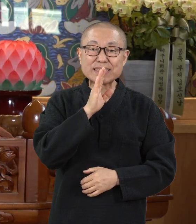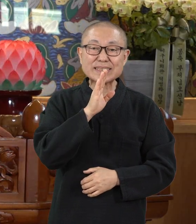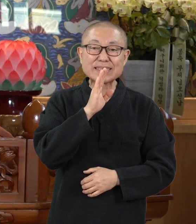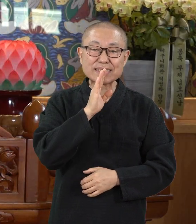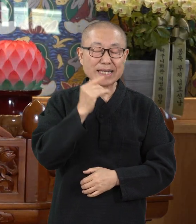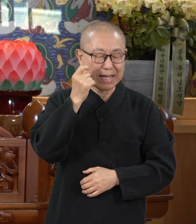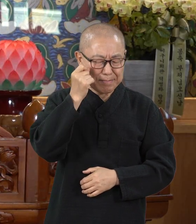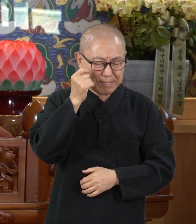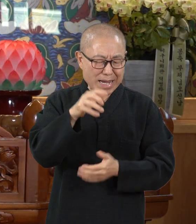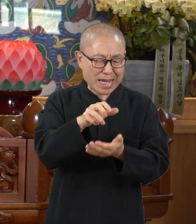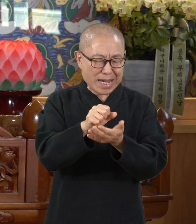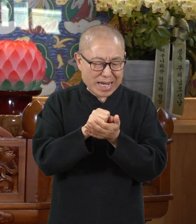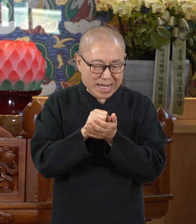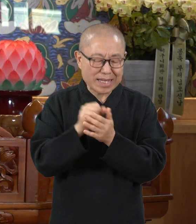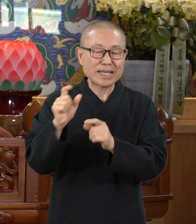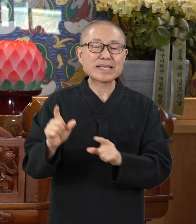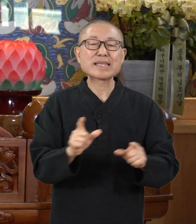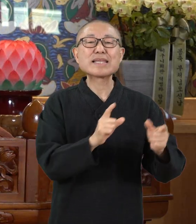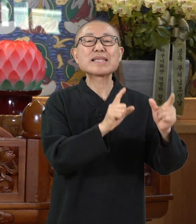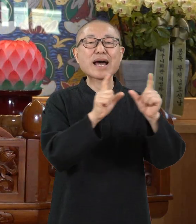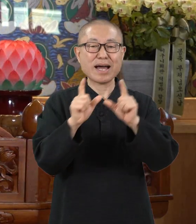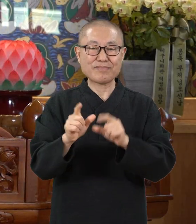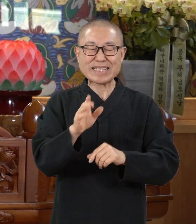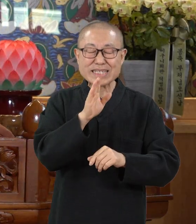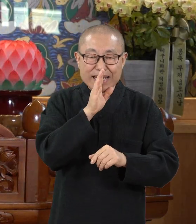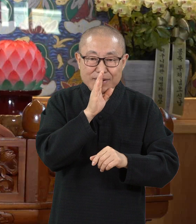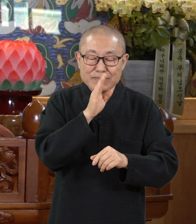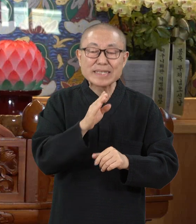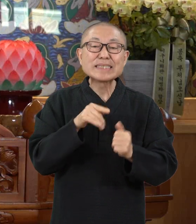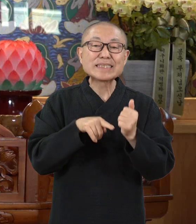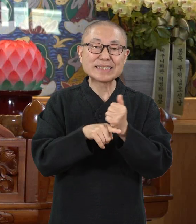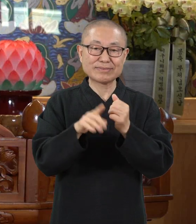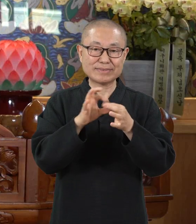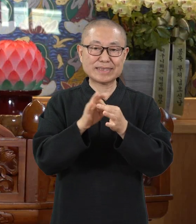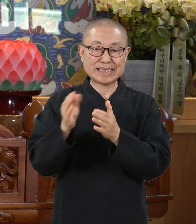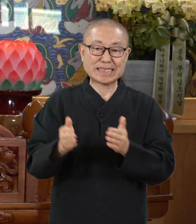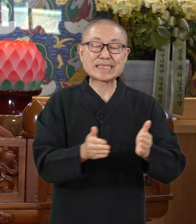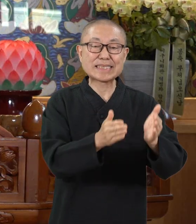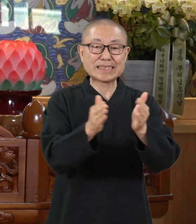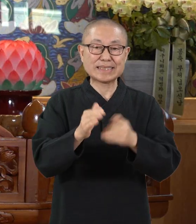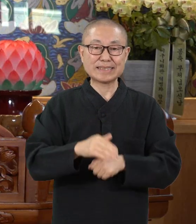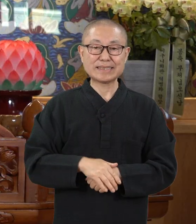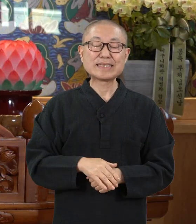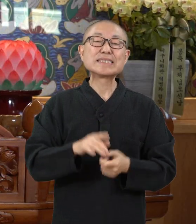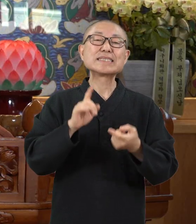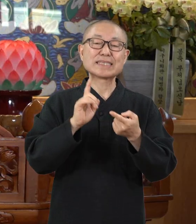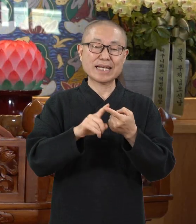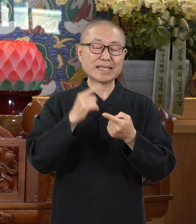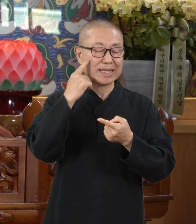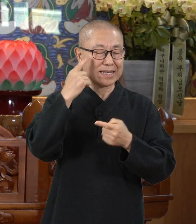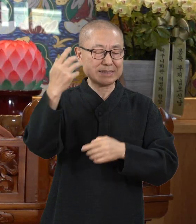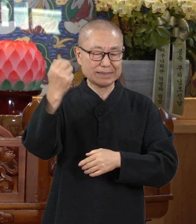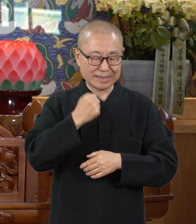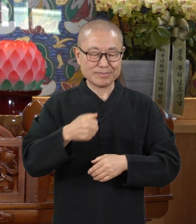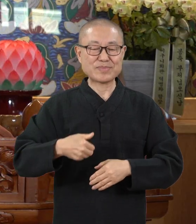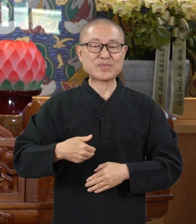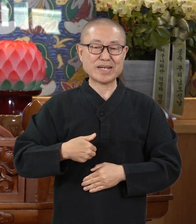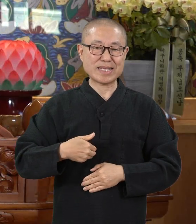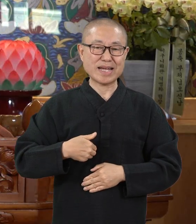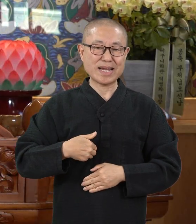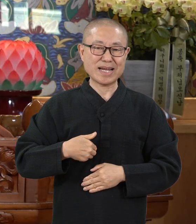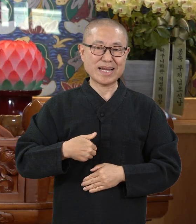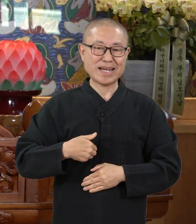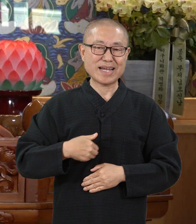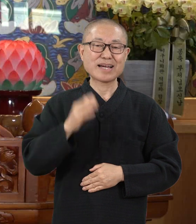진정한 깨달음의 삶, 참다움의 길, 여기에 마음을 둬라 이 말씀을